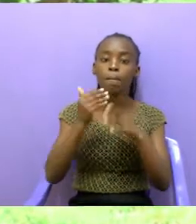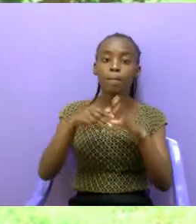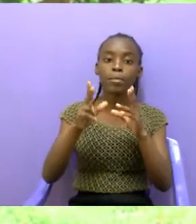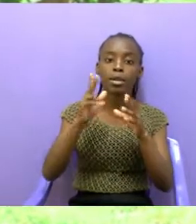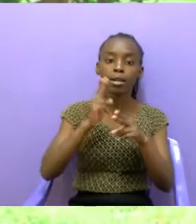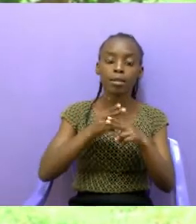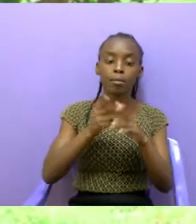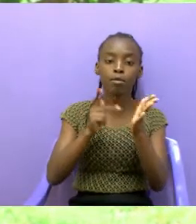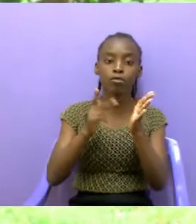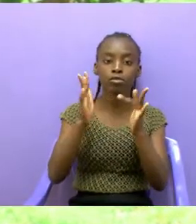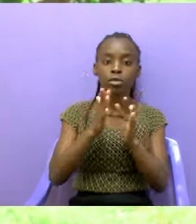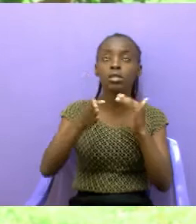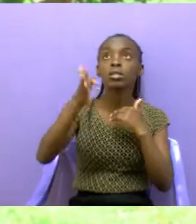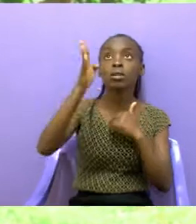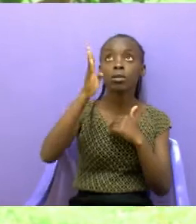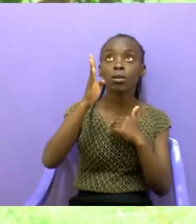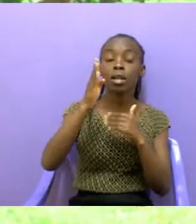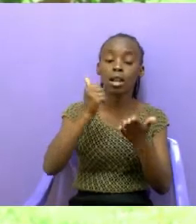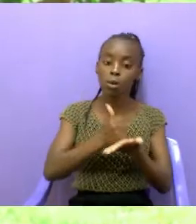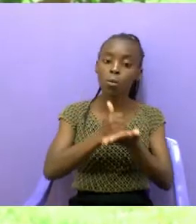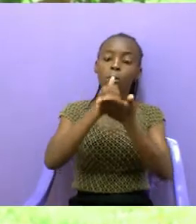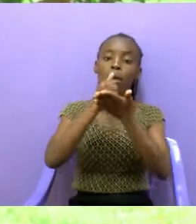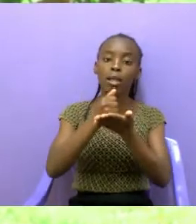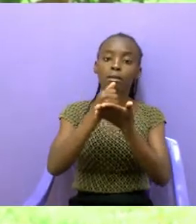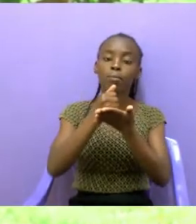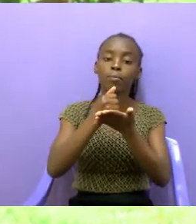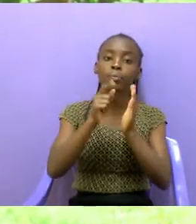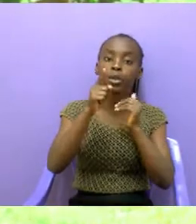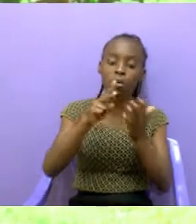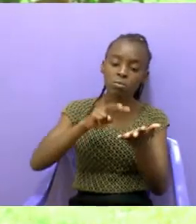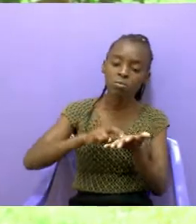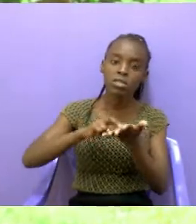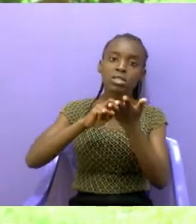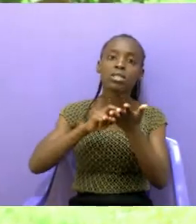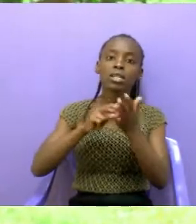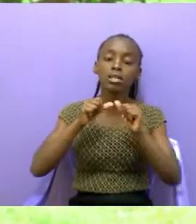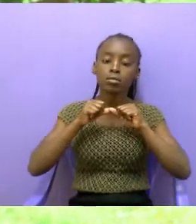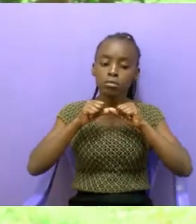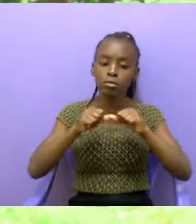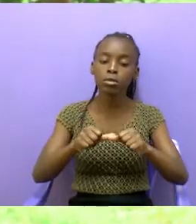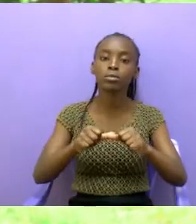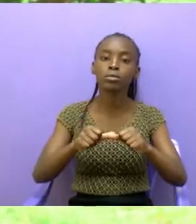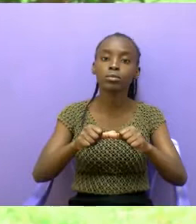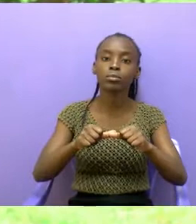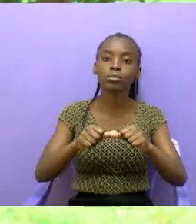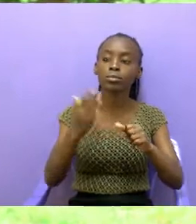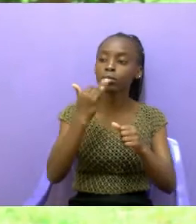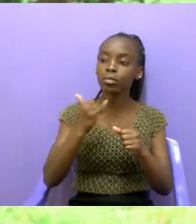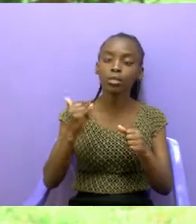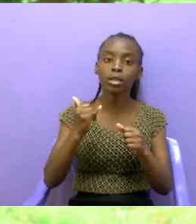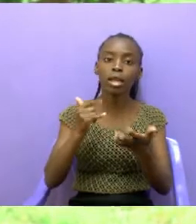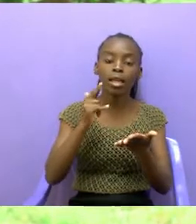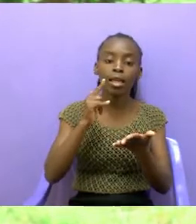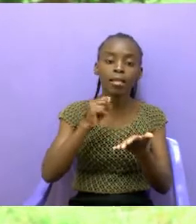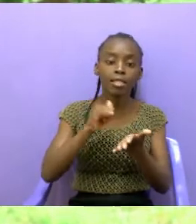ya kwamba Mungu anakusaidia. Ya kwamba unasimama na kusonga mbele. Maana hayo ndiyo yanampendeza